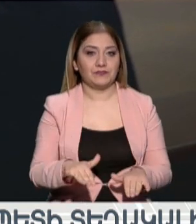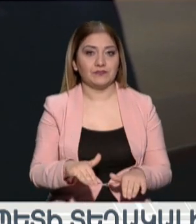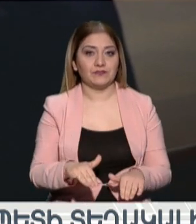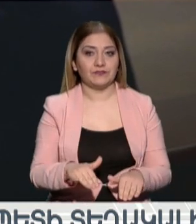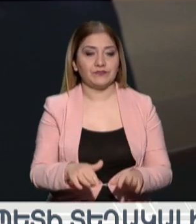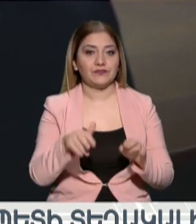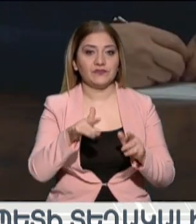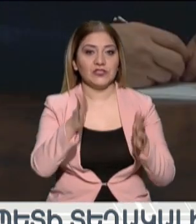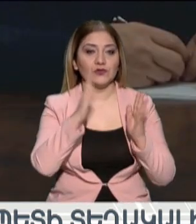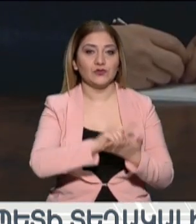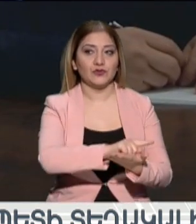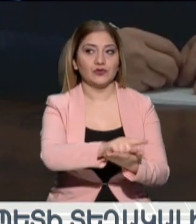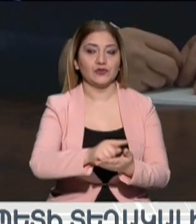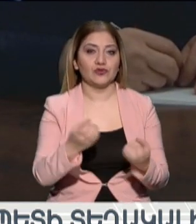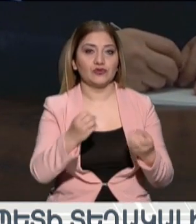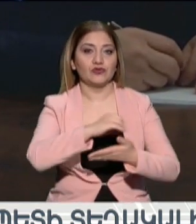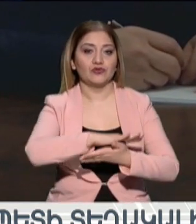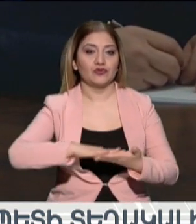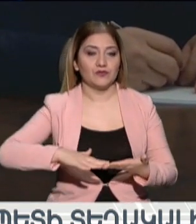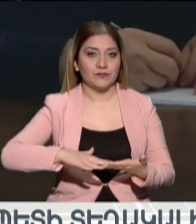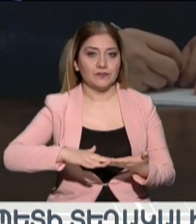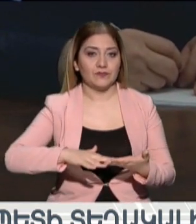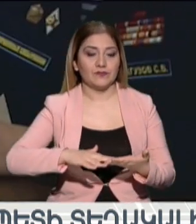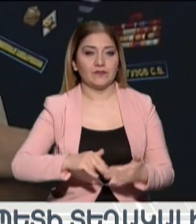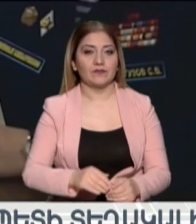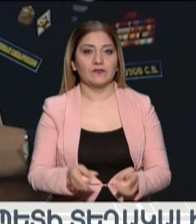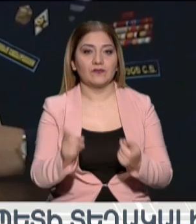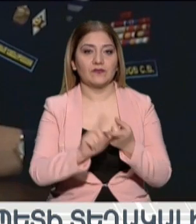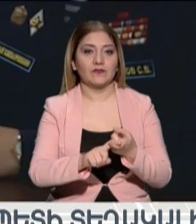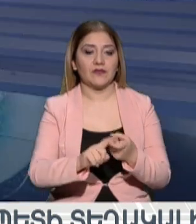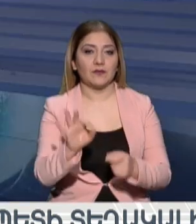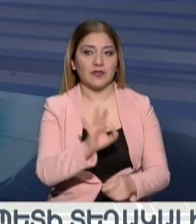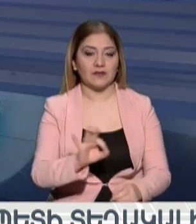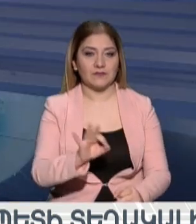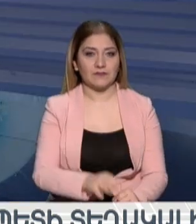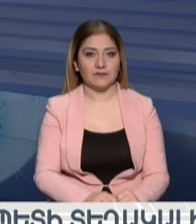նախանշված ուղղություններով քննարկումները շարունակելու և փոխգործակցության վերաբերյալ։